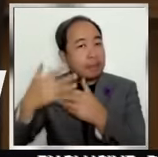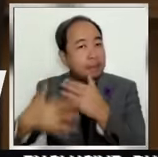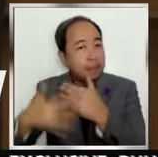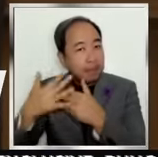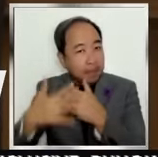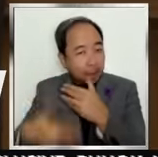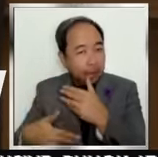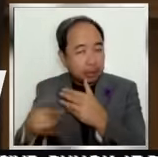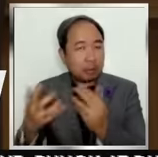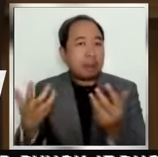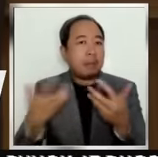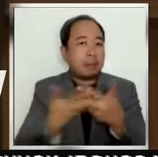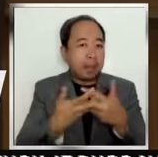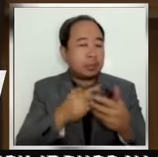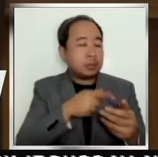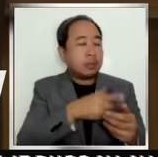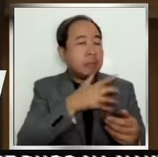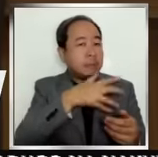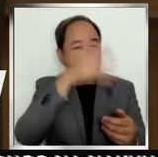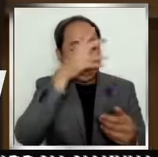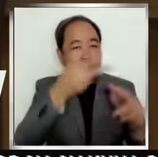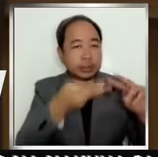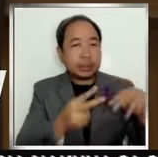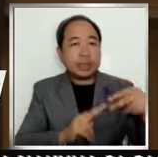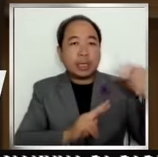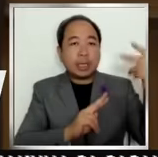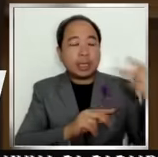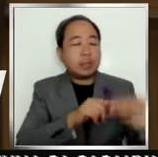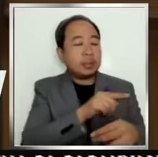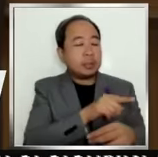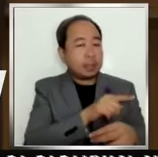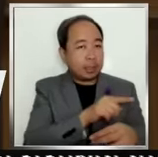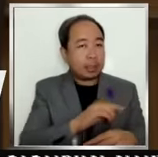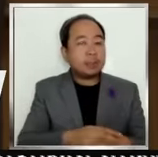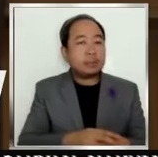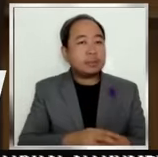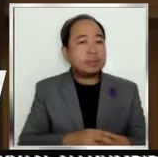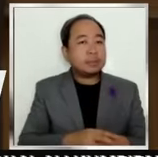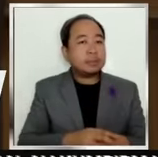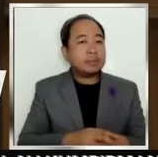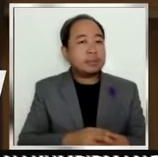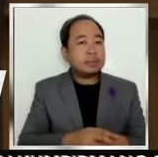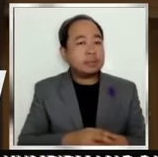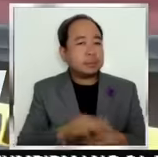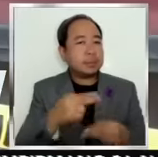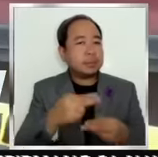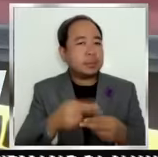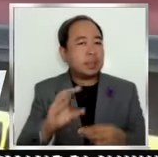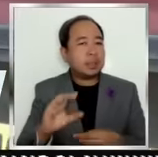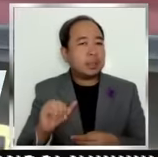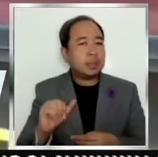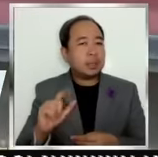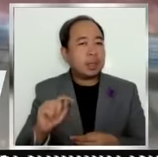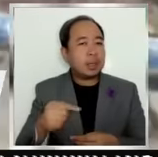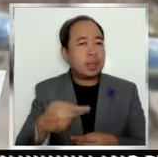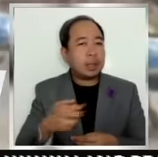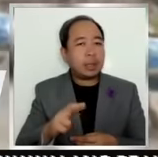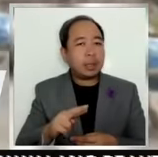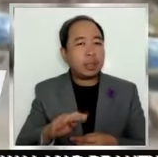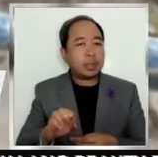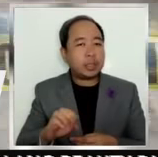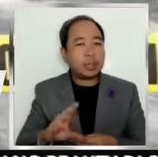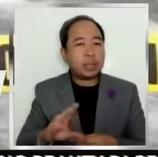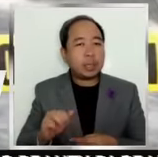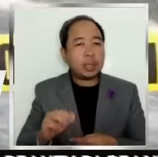DNA profile na binigay ng magulang ni Miss Catherine camelon consistent din daw ito sa